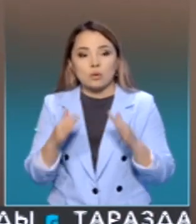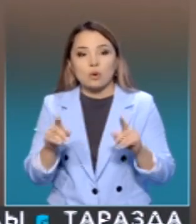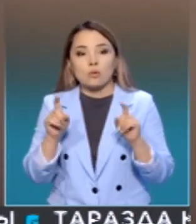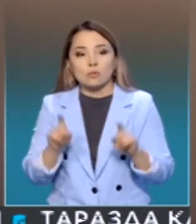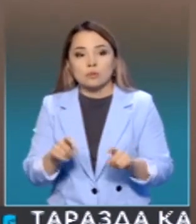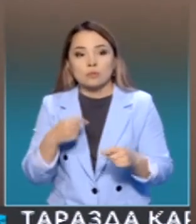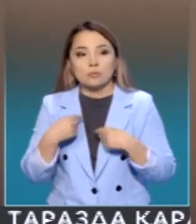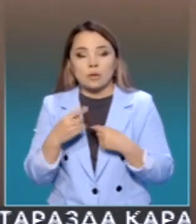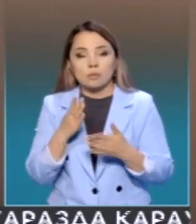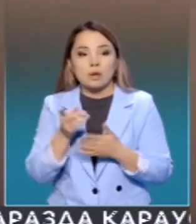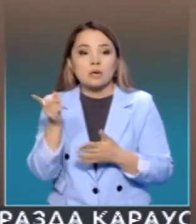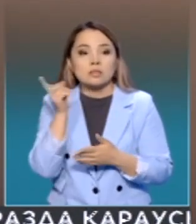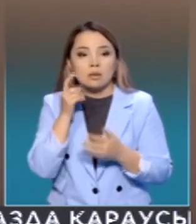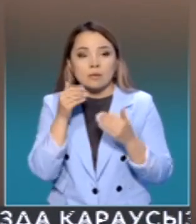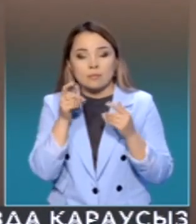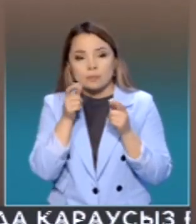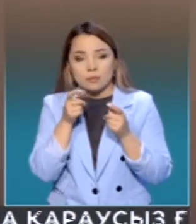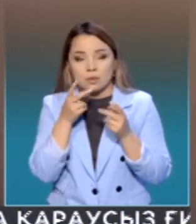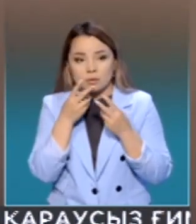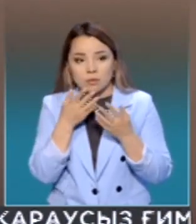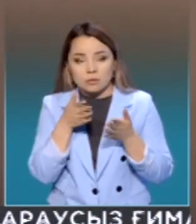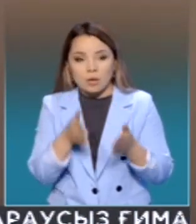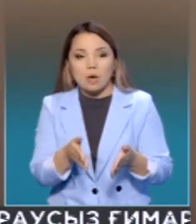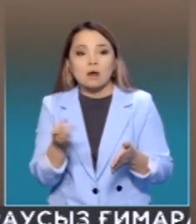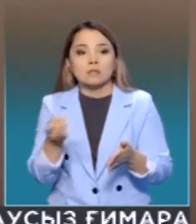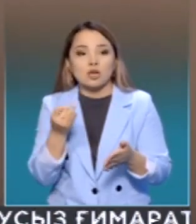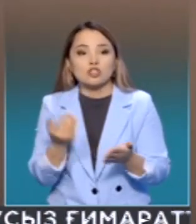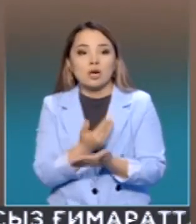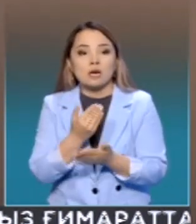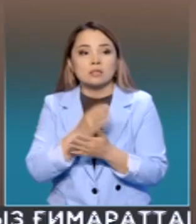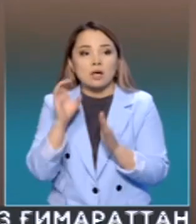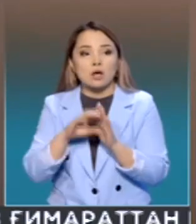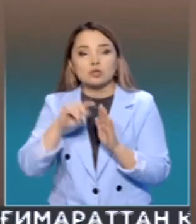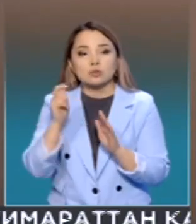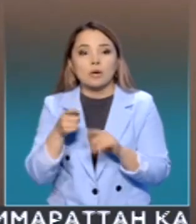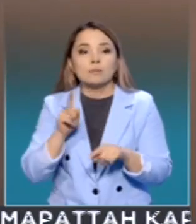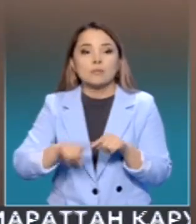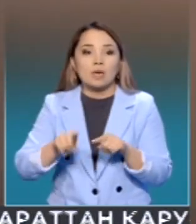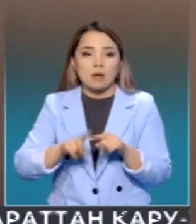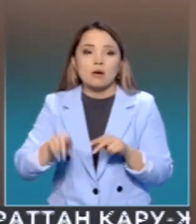отырмыз. Телефонға телміріп, күні-түні жаңалық тыңдаймыз. Мына соғыс тез аяқталса екен.